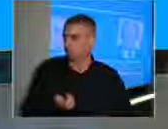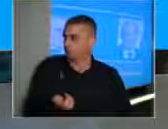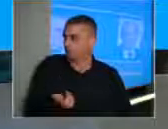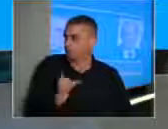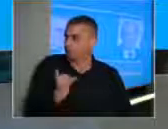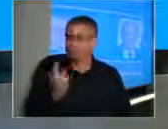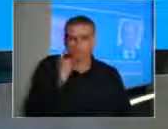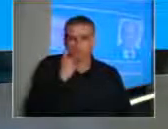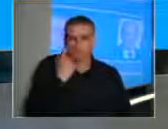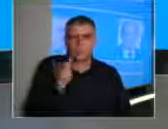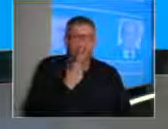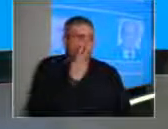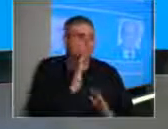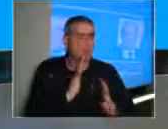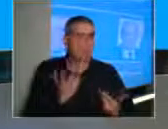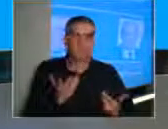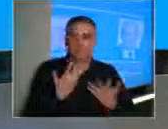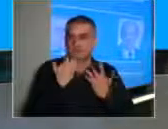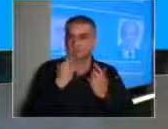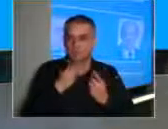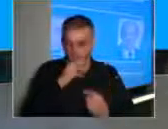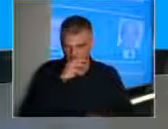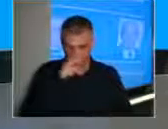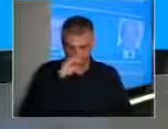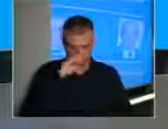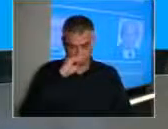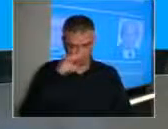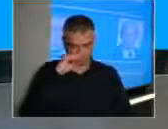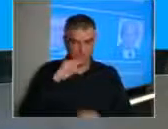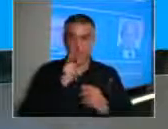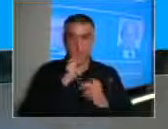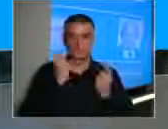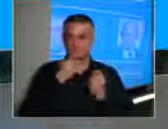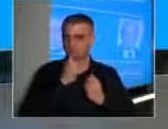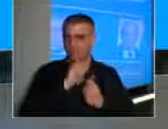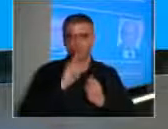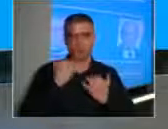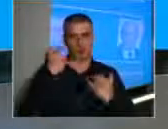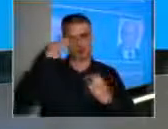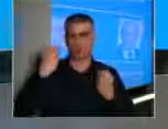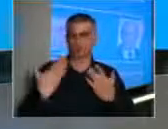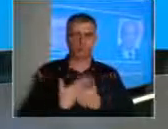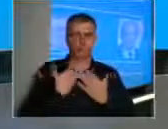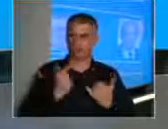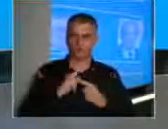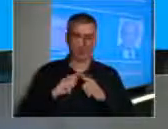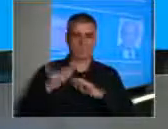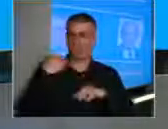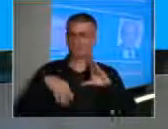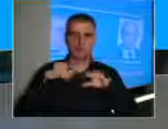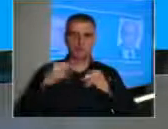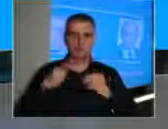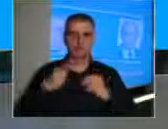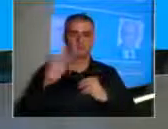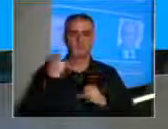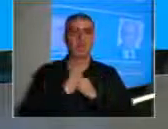עוזר לו? זה מצחיק. זה הסיפור, נראה ככה. הסיפור הזה, גם מהמעט שפורסם, את מבינה כבר שהוא לא נולד היום ולא נולד חודש לפני בחירות,